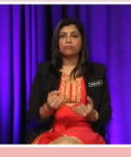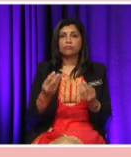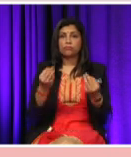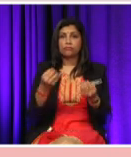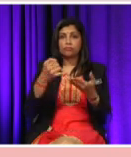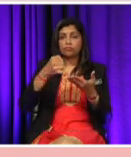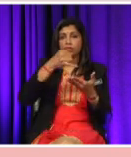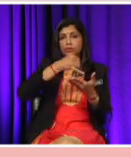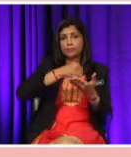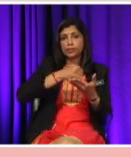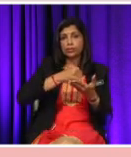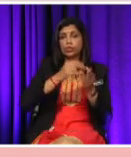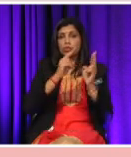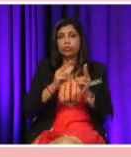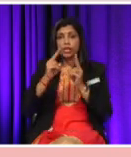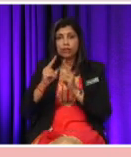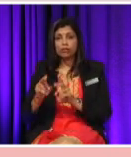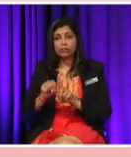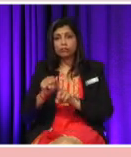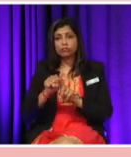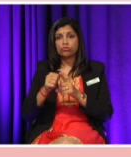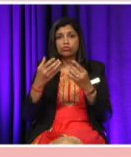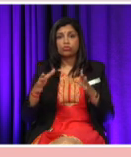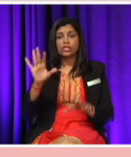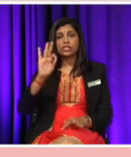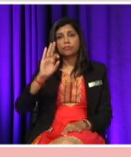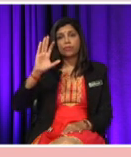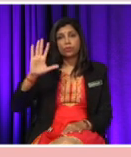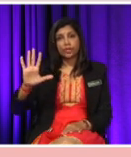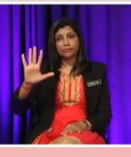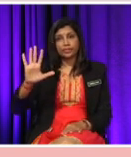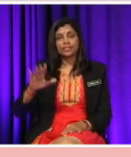suhunya menjadi 95 derajat Celcius jadi ini tidur